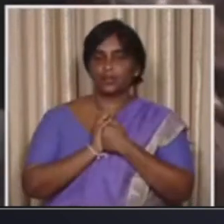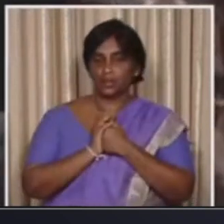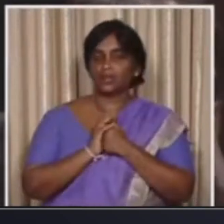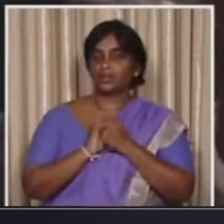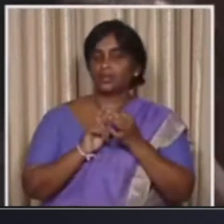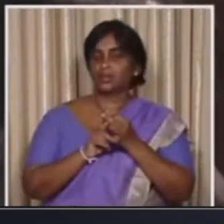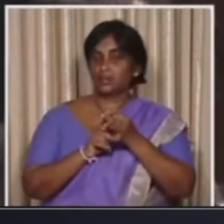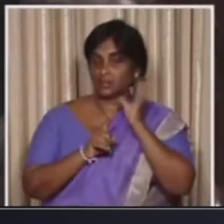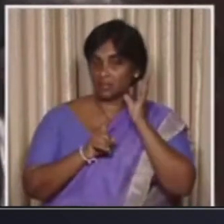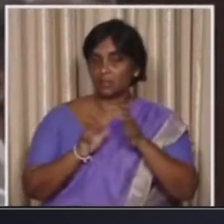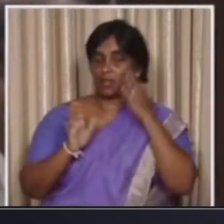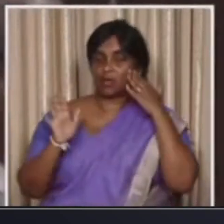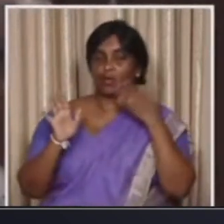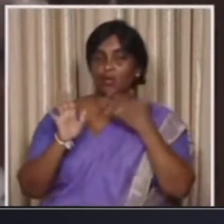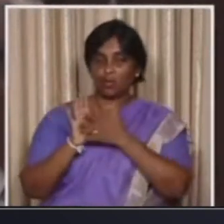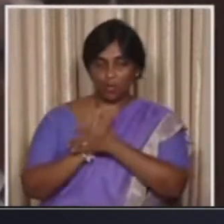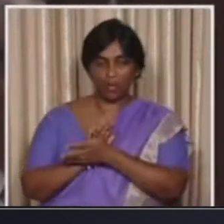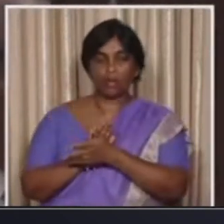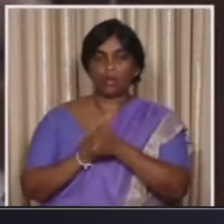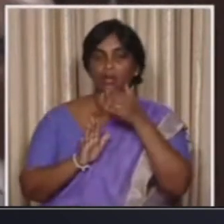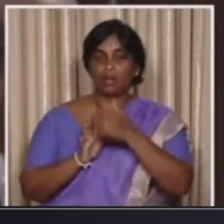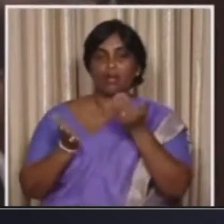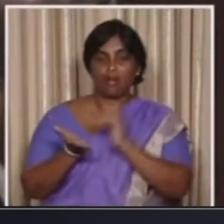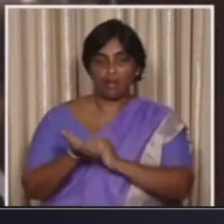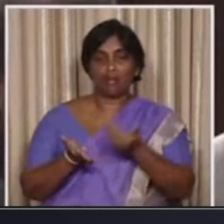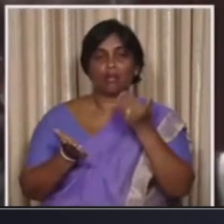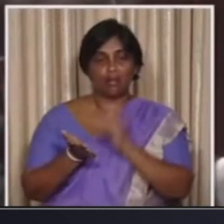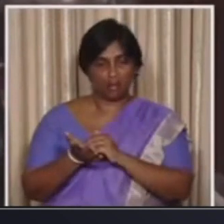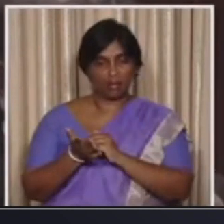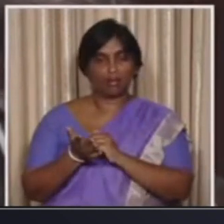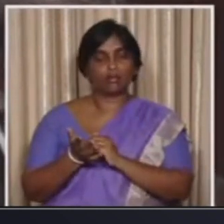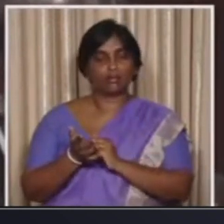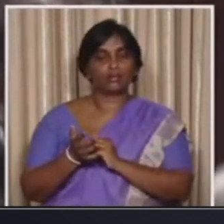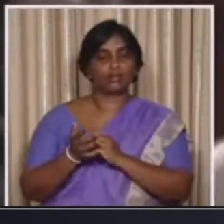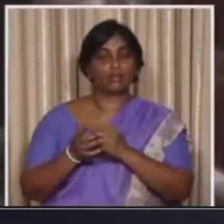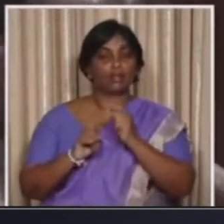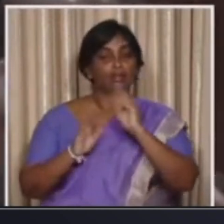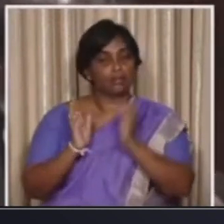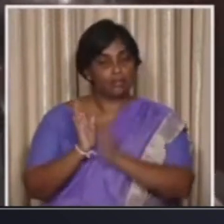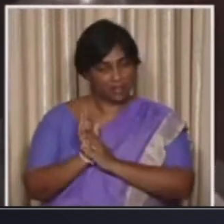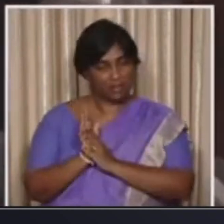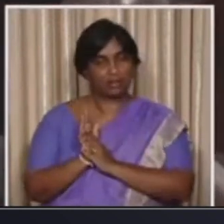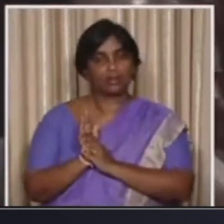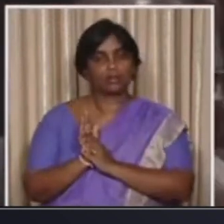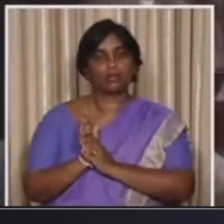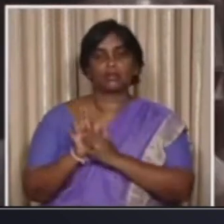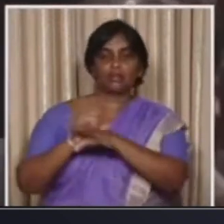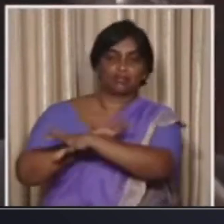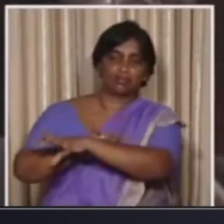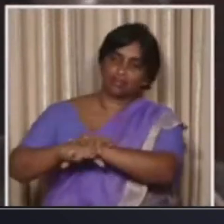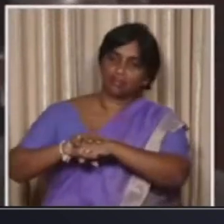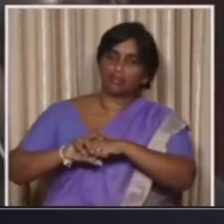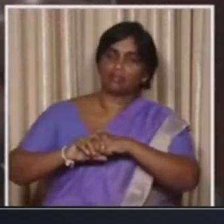ni me kotori itu ma awasta ganana wakadi me agameti varya velai na kahlet me evidya ta me